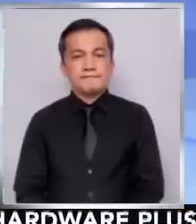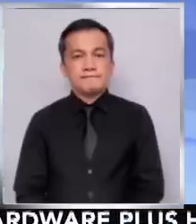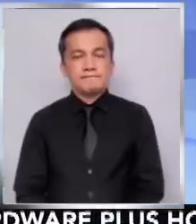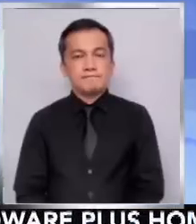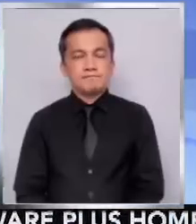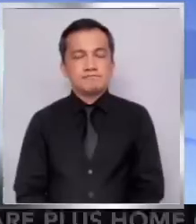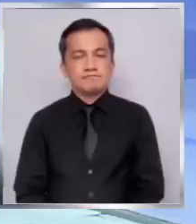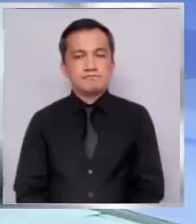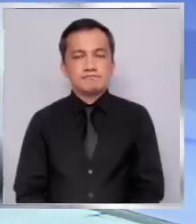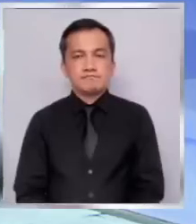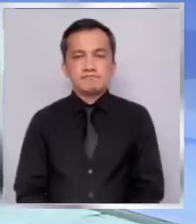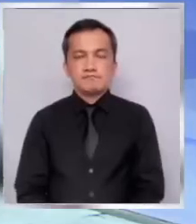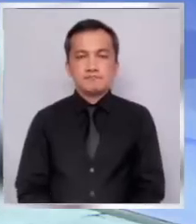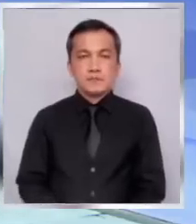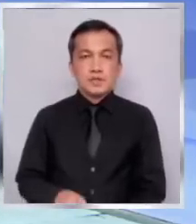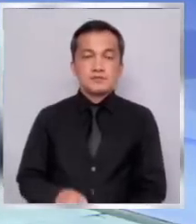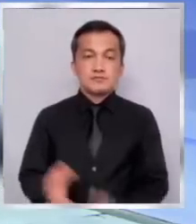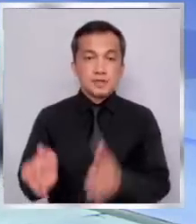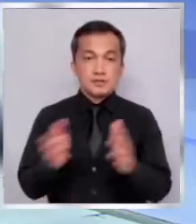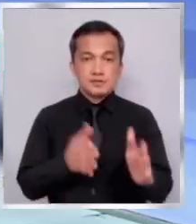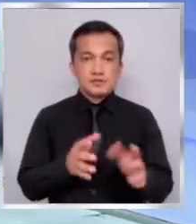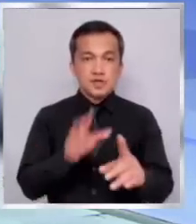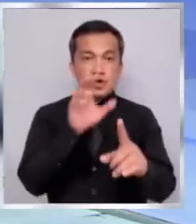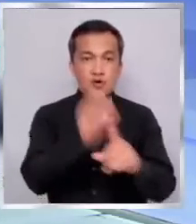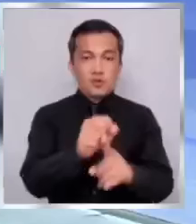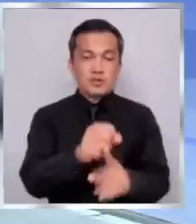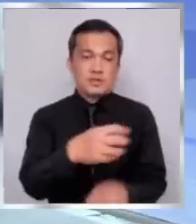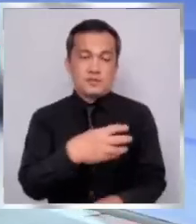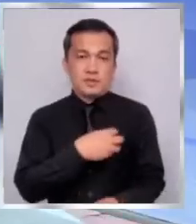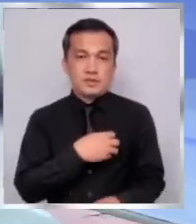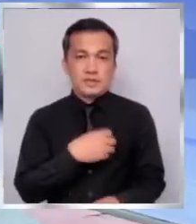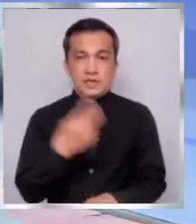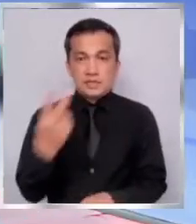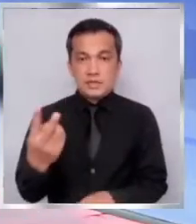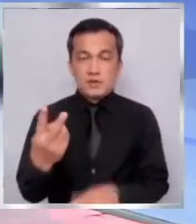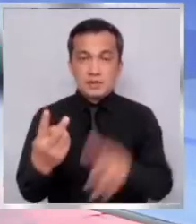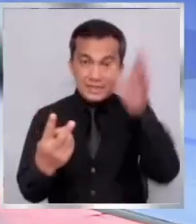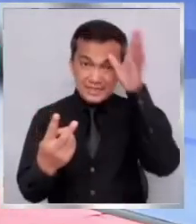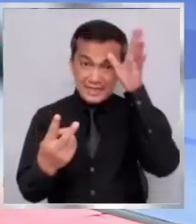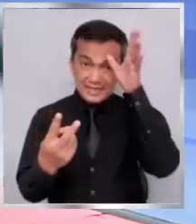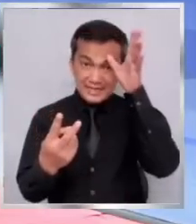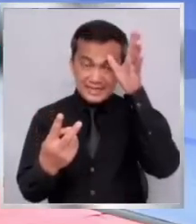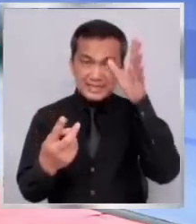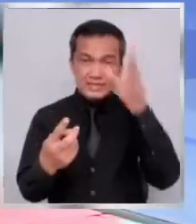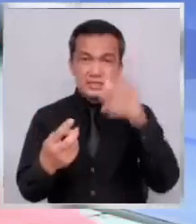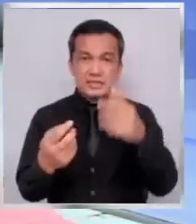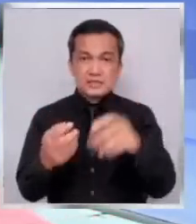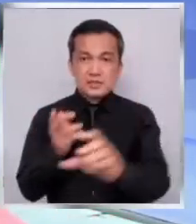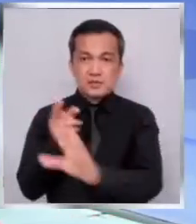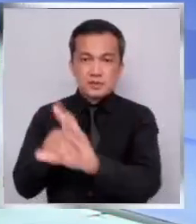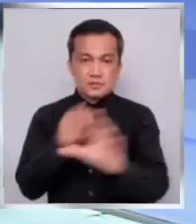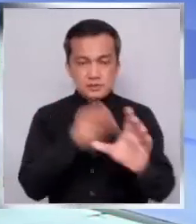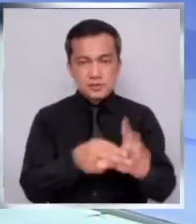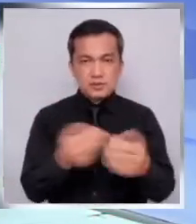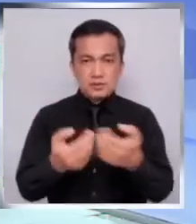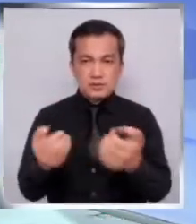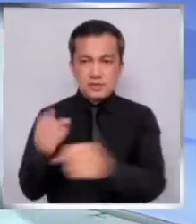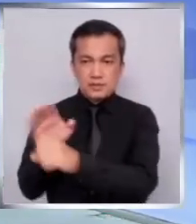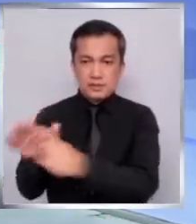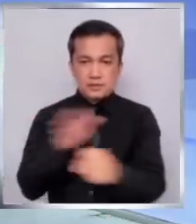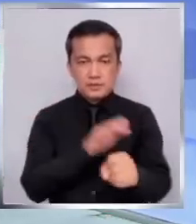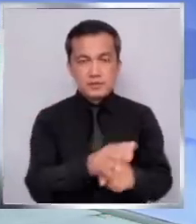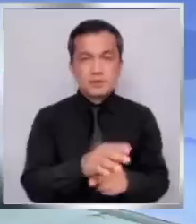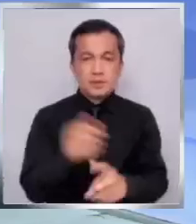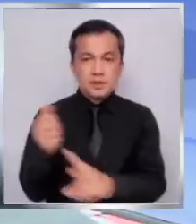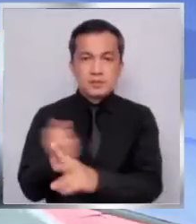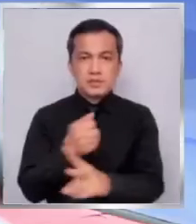Walang taka sa pulisya ang dalawang padre de pamilyang sangkot umano sa magkahiwalay na panggagahasa. Ang mga biktima, anak ng